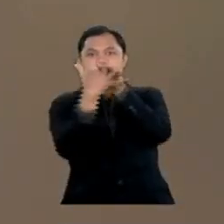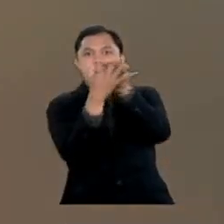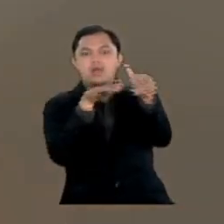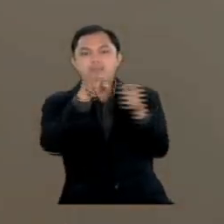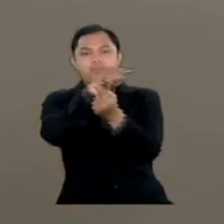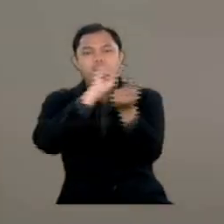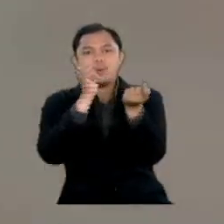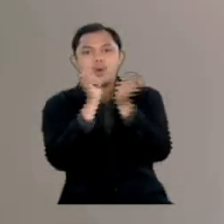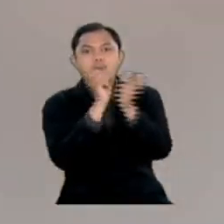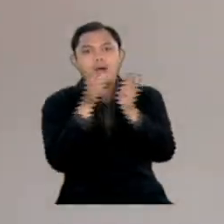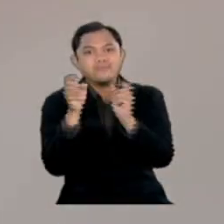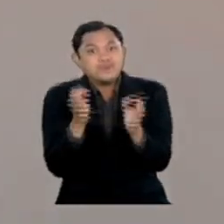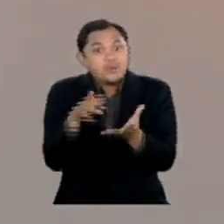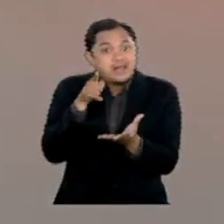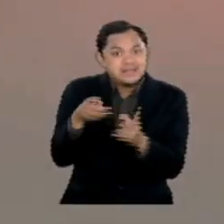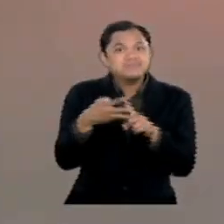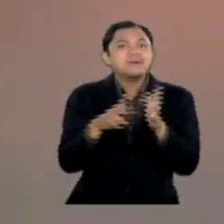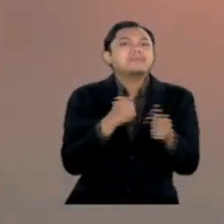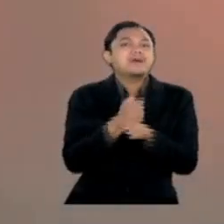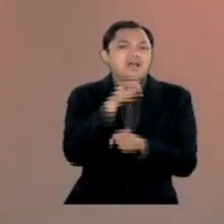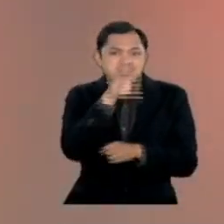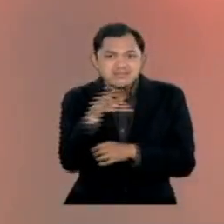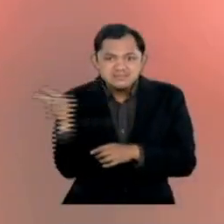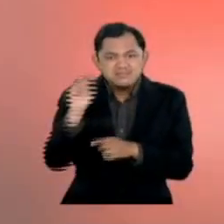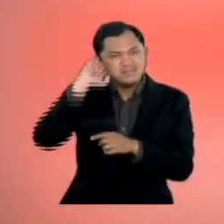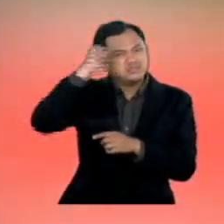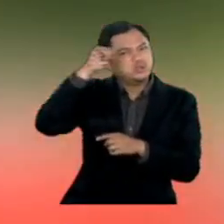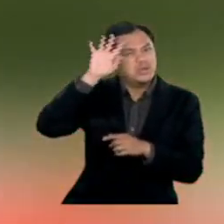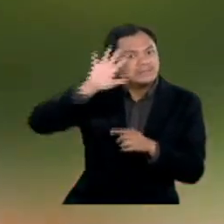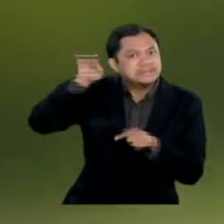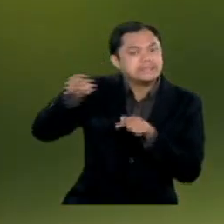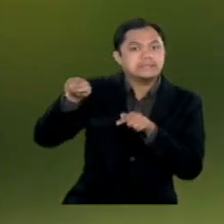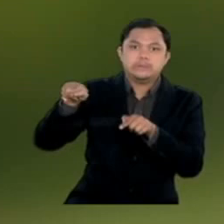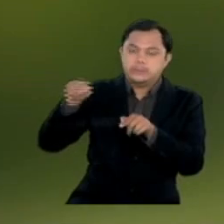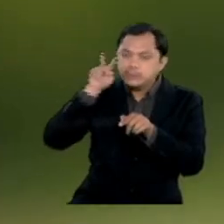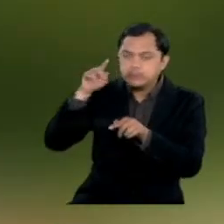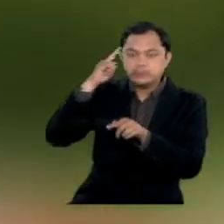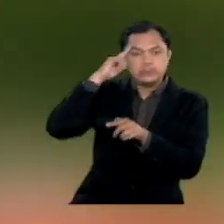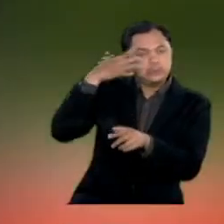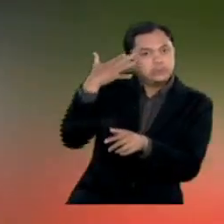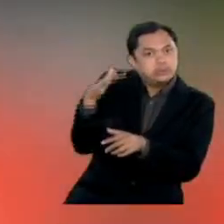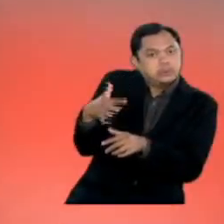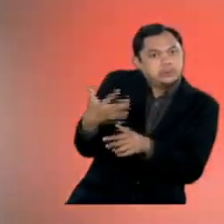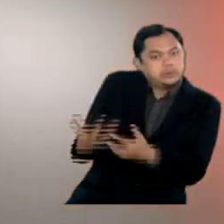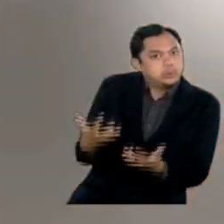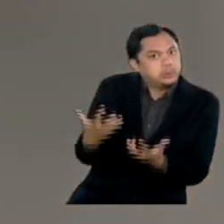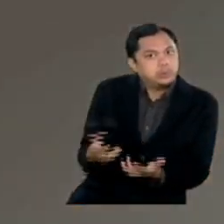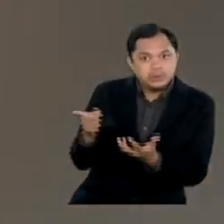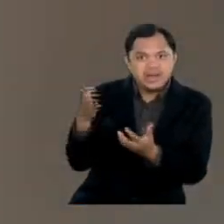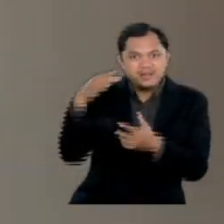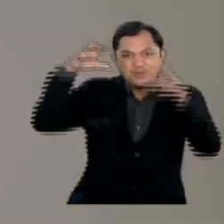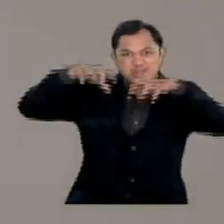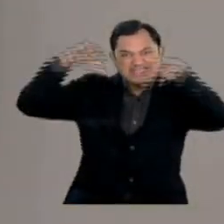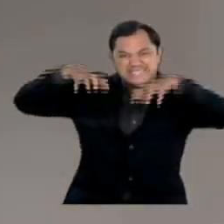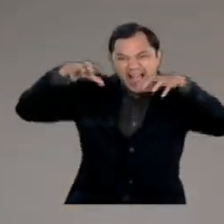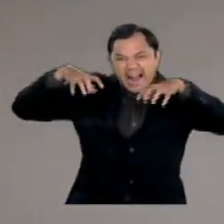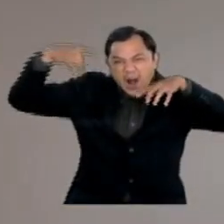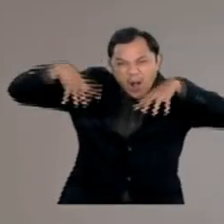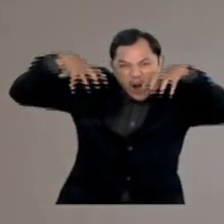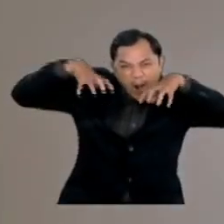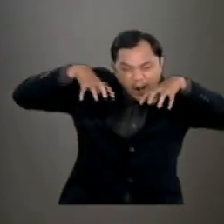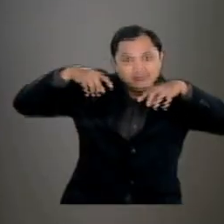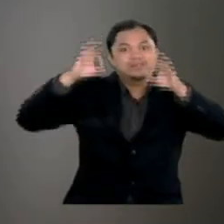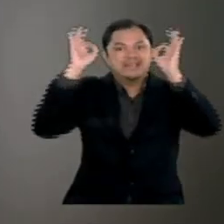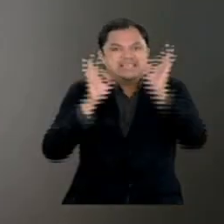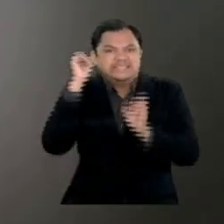ini, BMKG menyebut hal tersebut sulit diprediksi. BMKG pun menjelaskan bahwa hujan deras disertai angin kencang hingga es masih